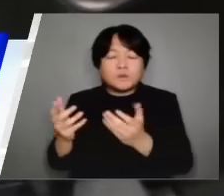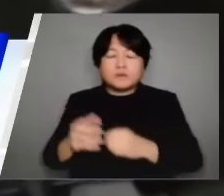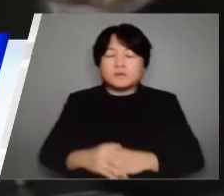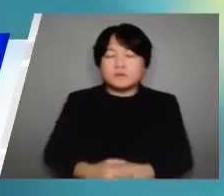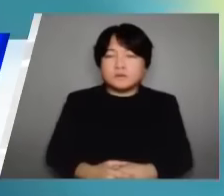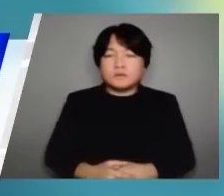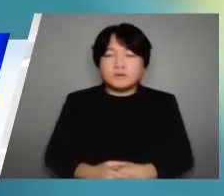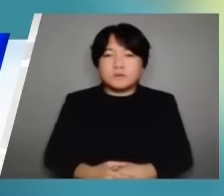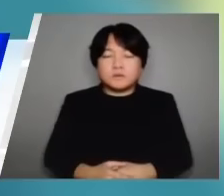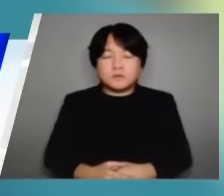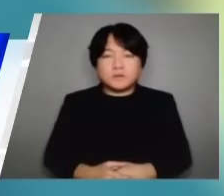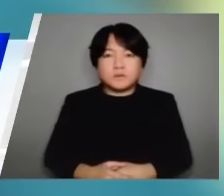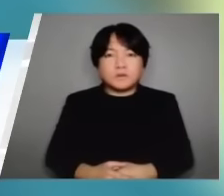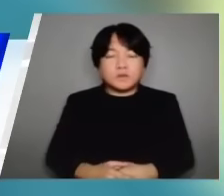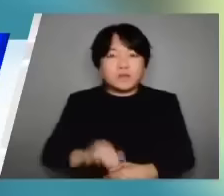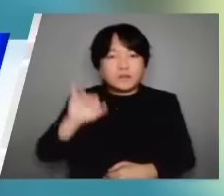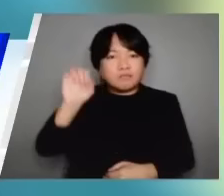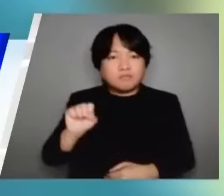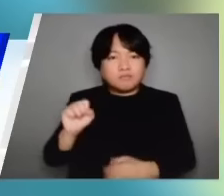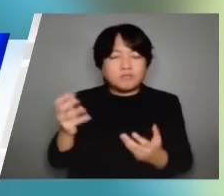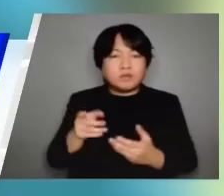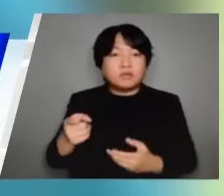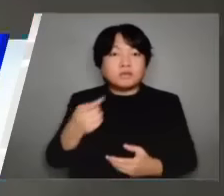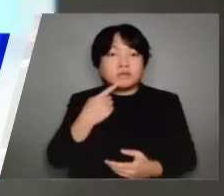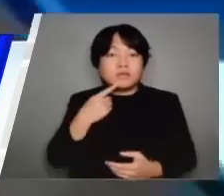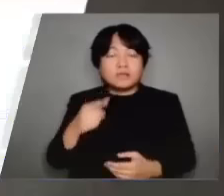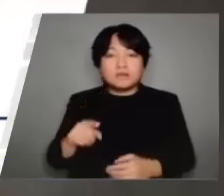ngang kapatid anging na susp para pal